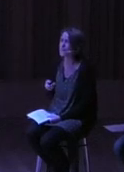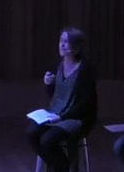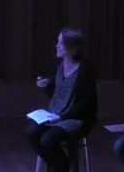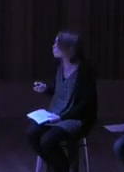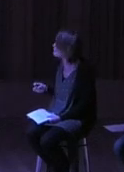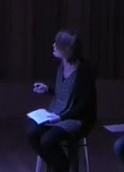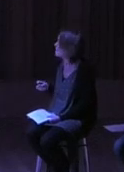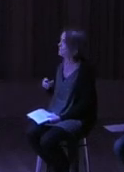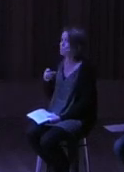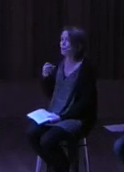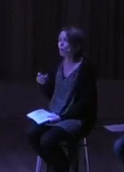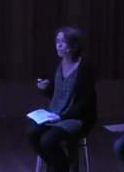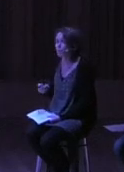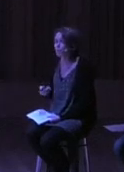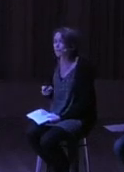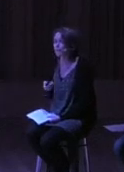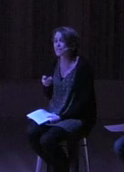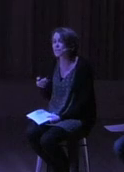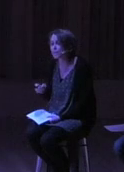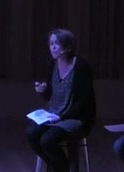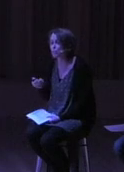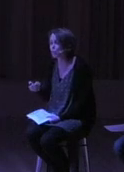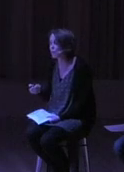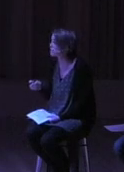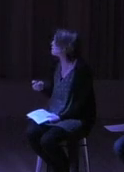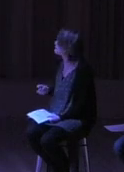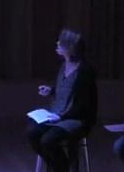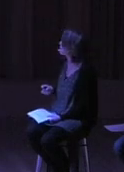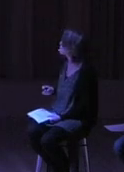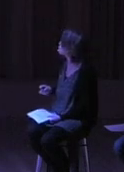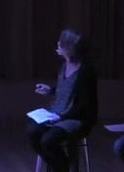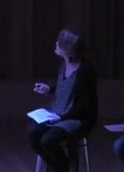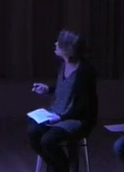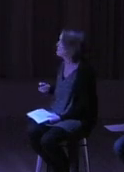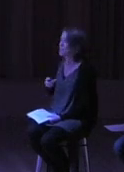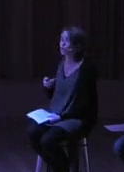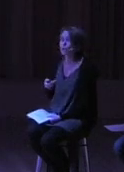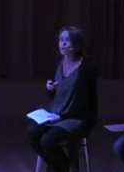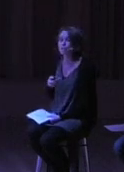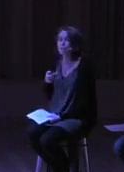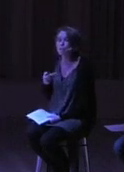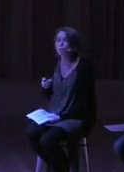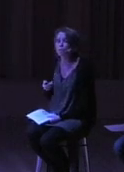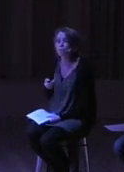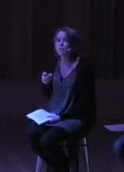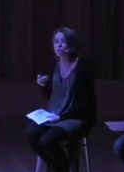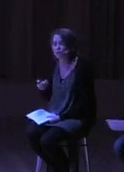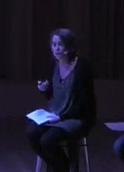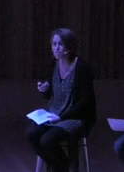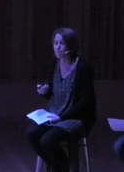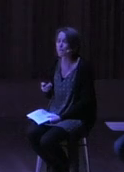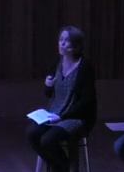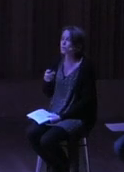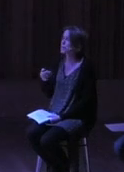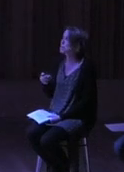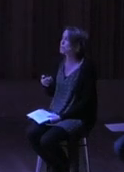mediterrani s'està estudiant també com implementar aquests sistemes urbans de drenatge sostenible i això té a veure amb estudiar molt bé com és el nostre